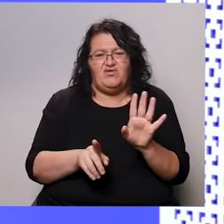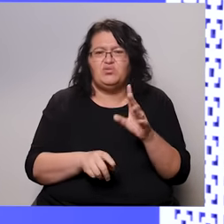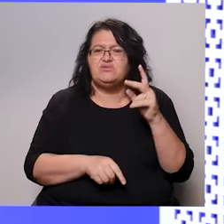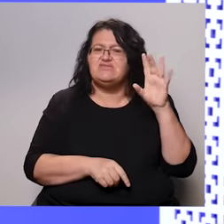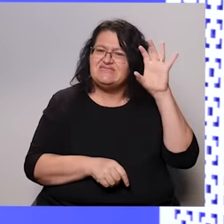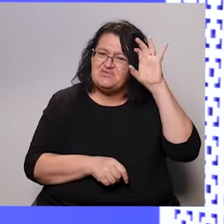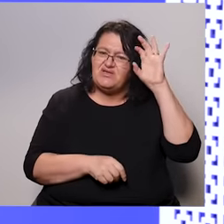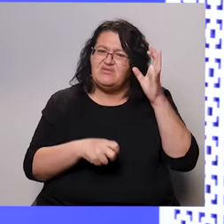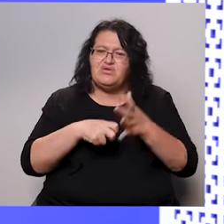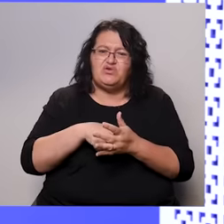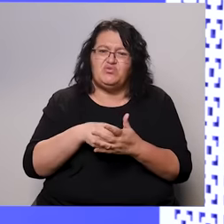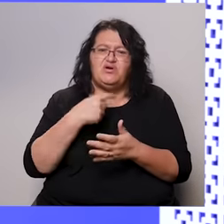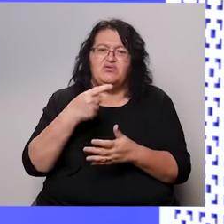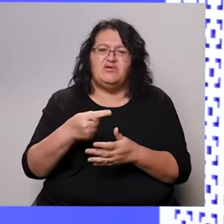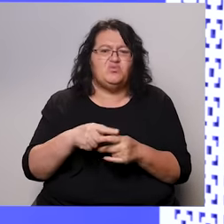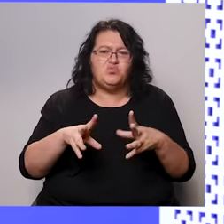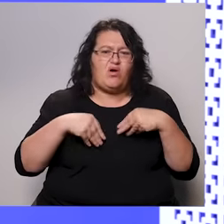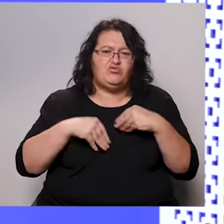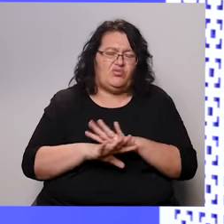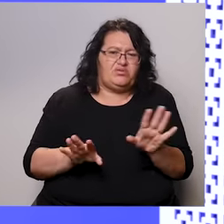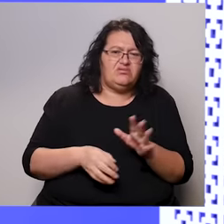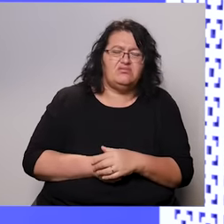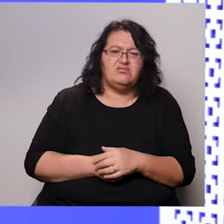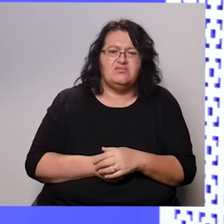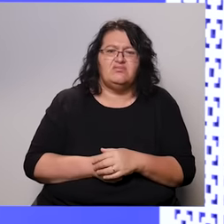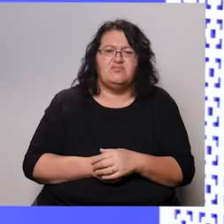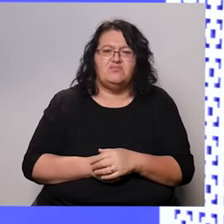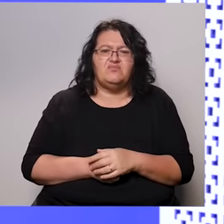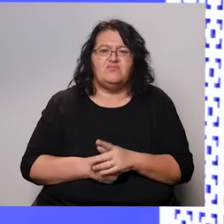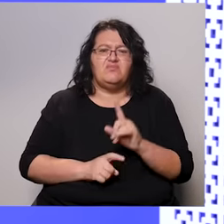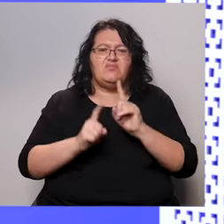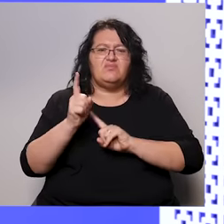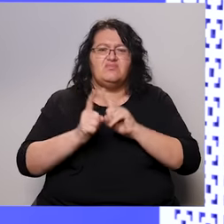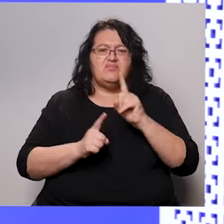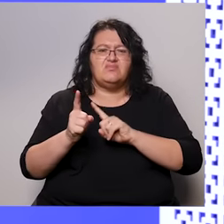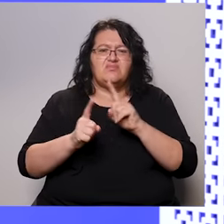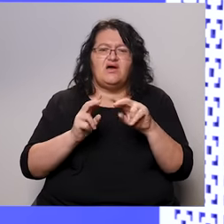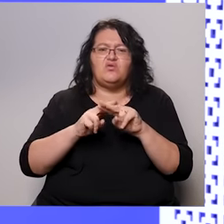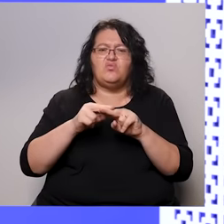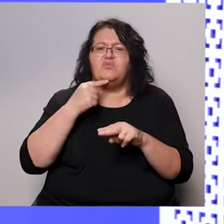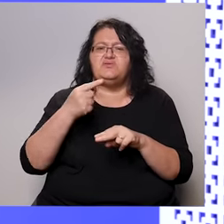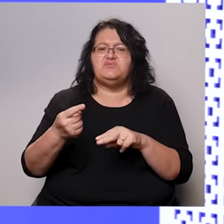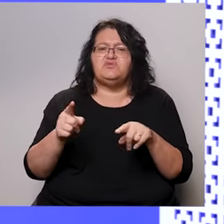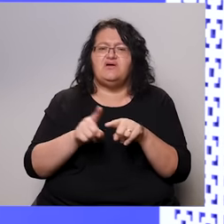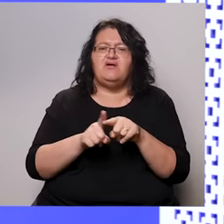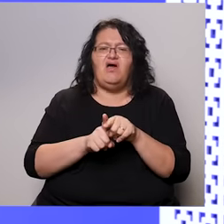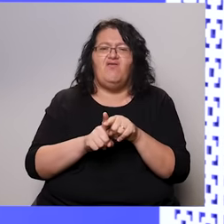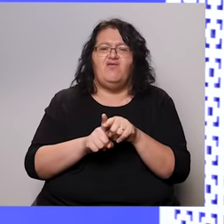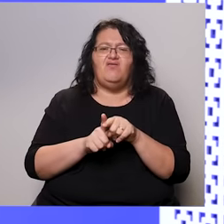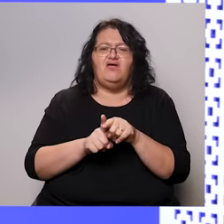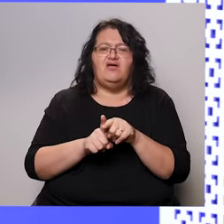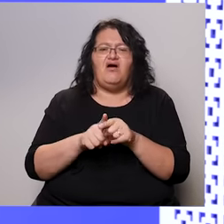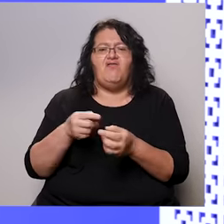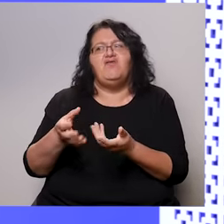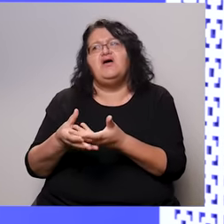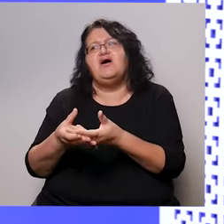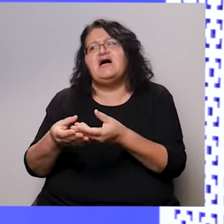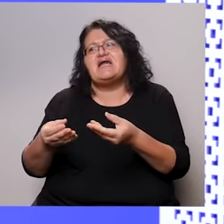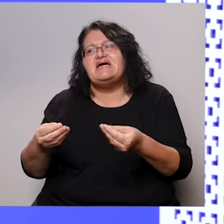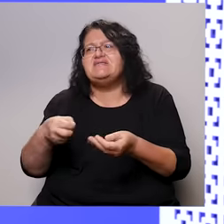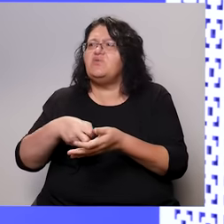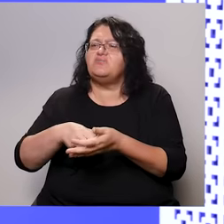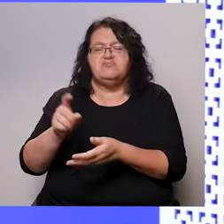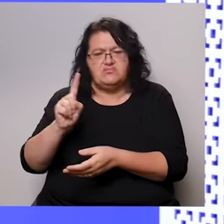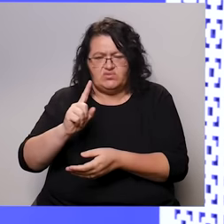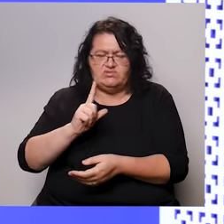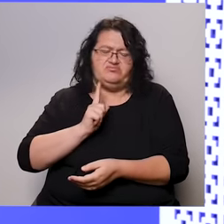minte că m-am dus pe genunchi și am zis, Doamne, eu nu accept lucrul ăsta. Dar cu ce atitudine l-am zis? Nu că cu atitudine de reverență și smerenie.